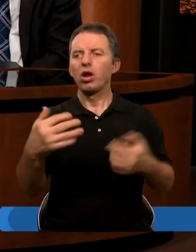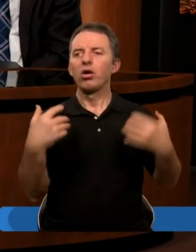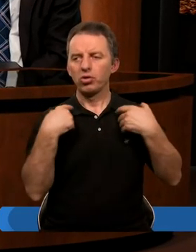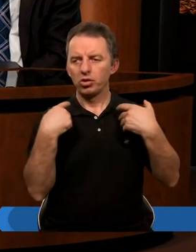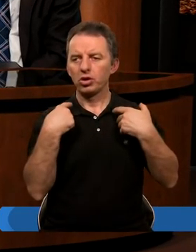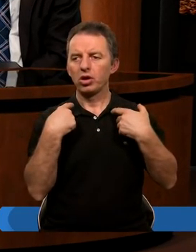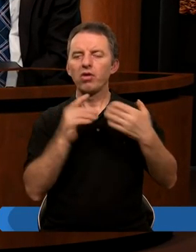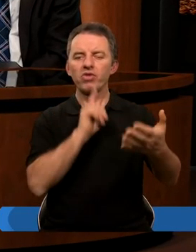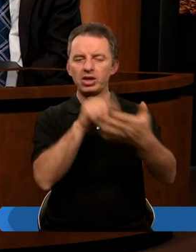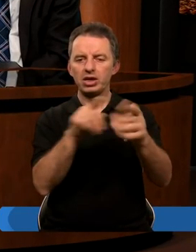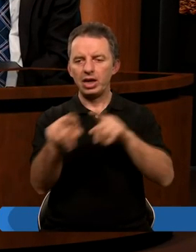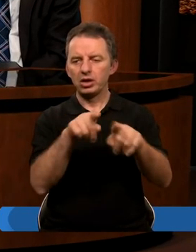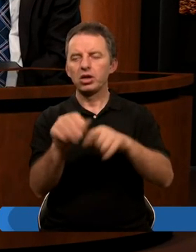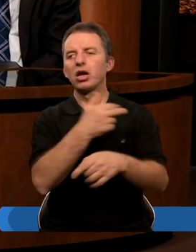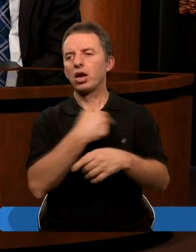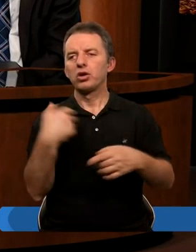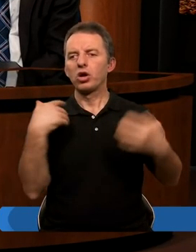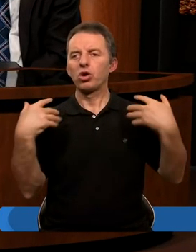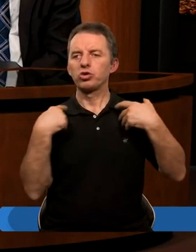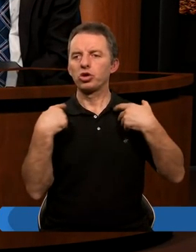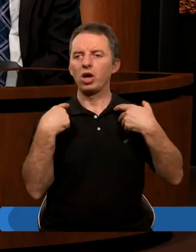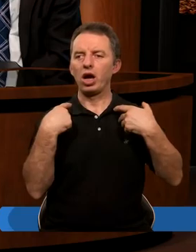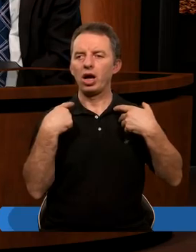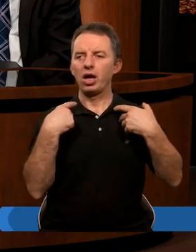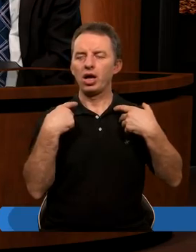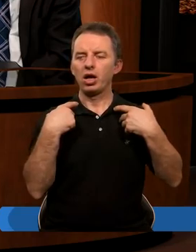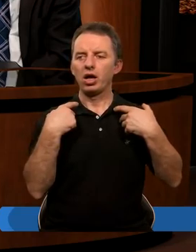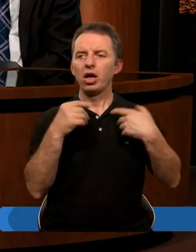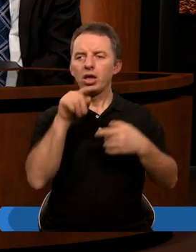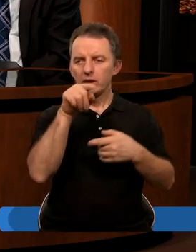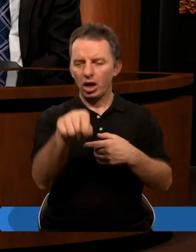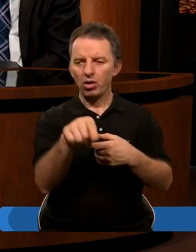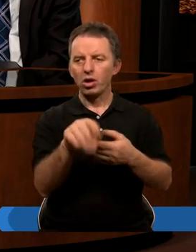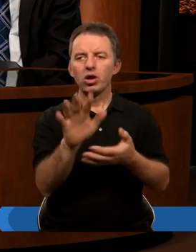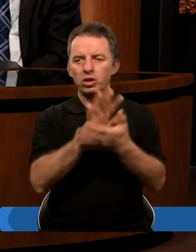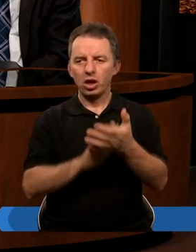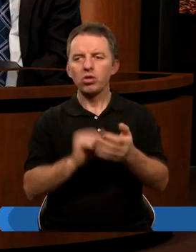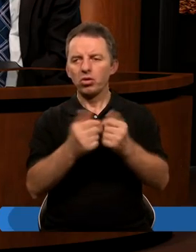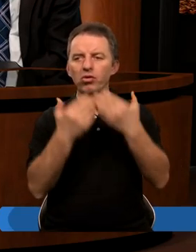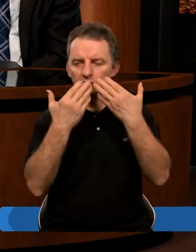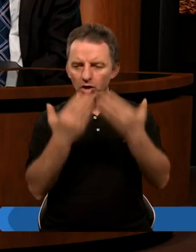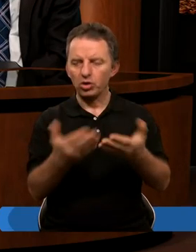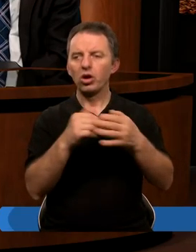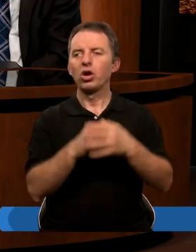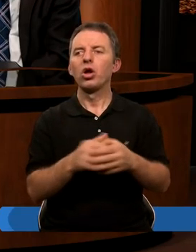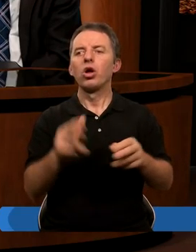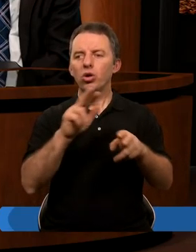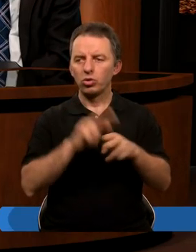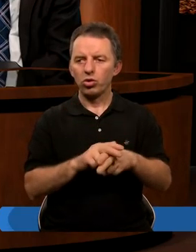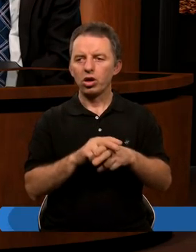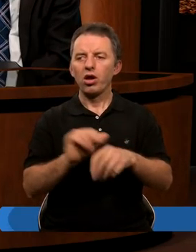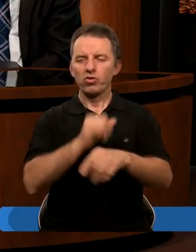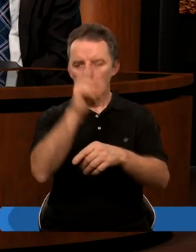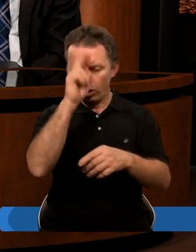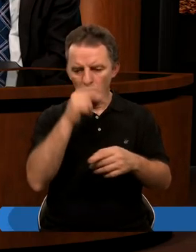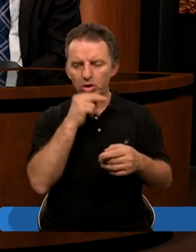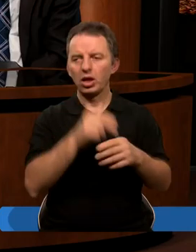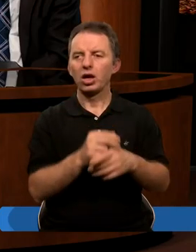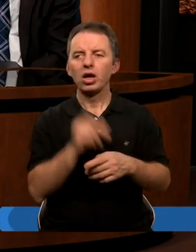wyznacznikiem naszego życia. A tę prośbę i tę wdzięczność wyrażam w imię